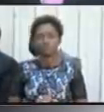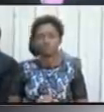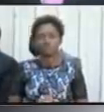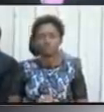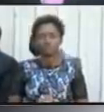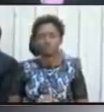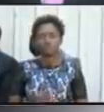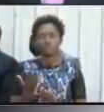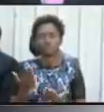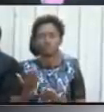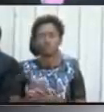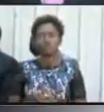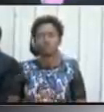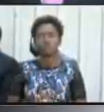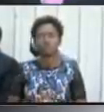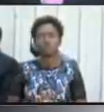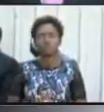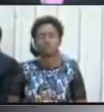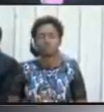Tant coup,